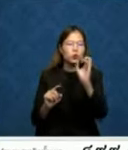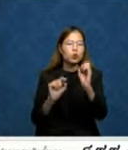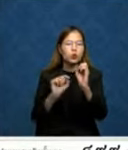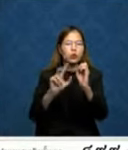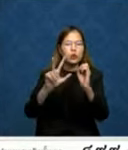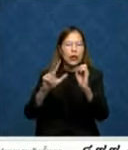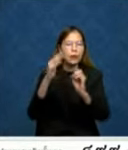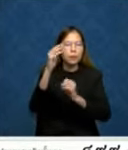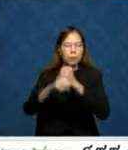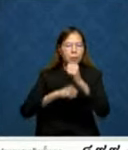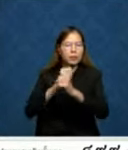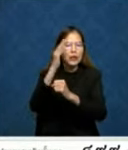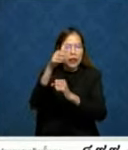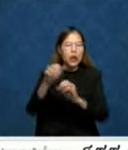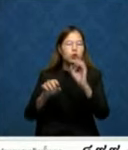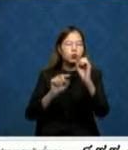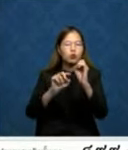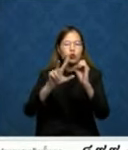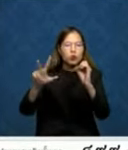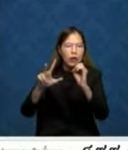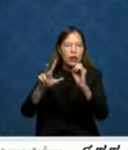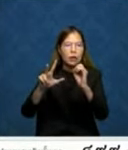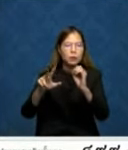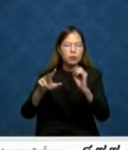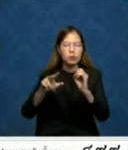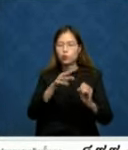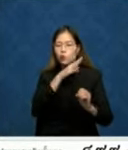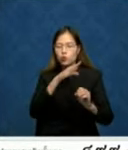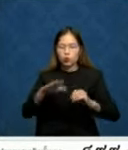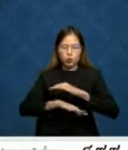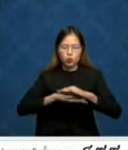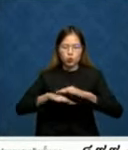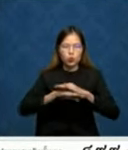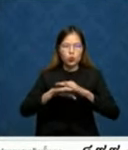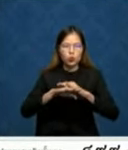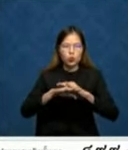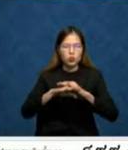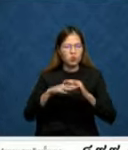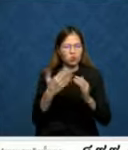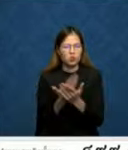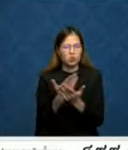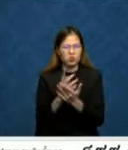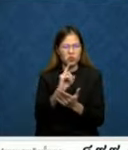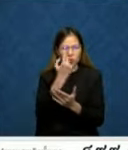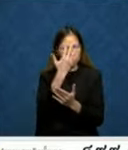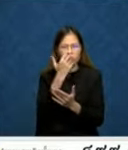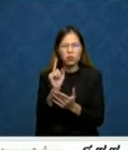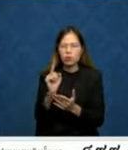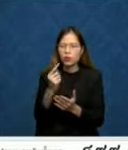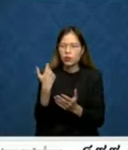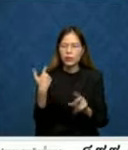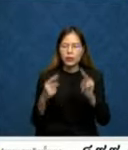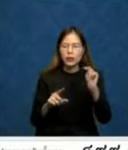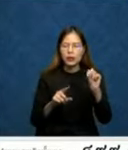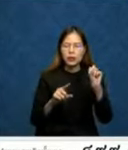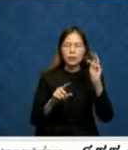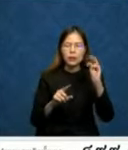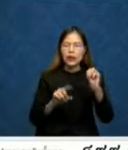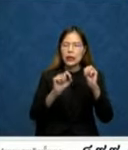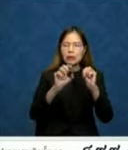กับปีหน้า 0.3 แต่จากสมมุติฐานว่าเป็นเม็ดเงินใหม่ใช้เงินจากมาตรา28ของธก